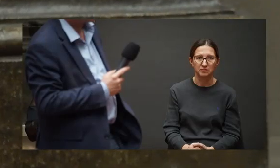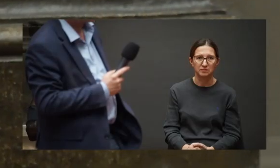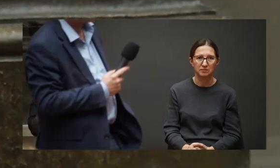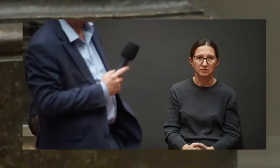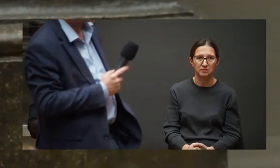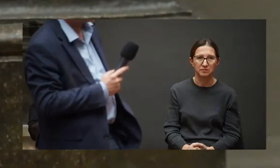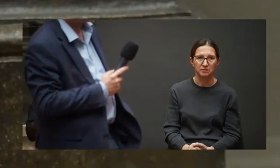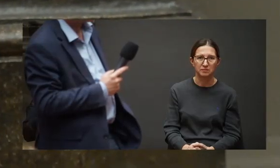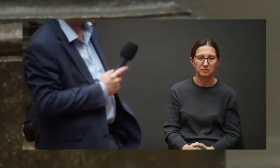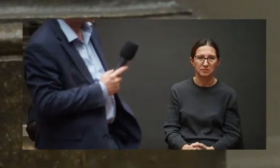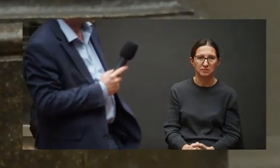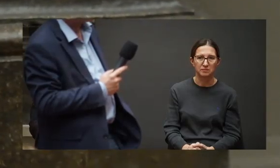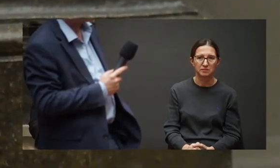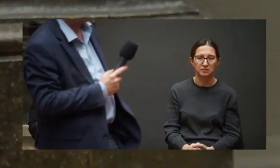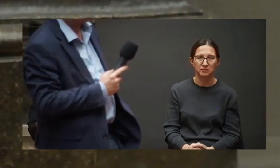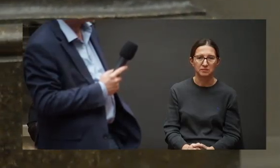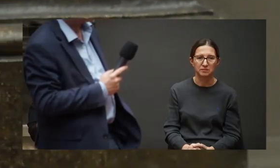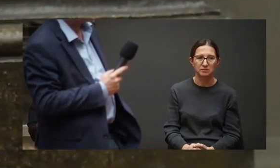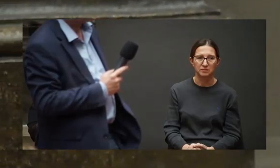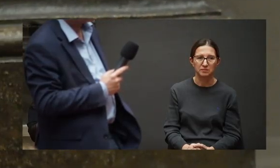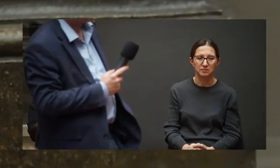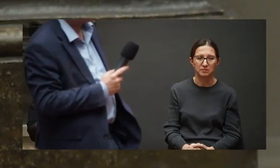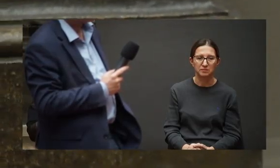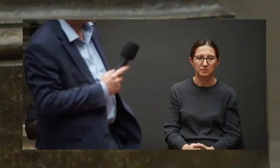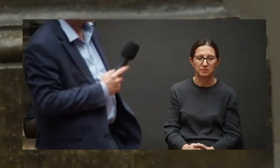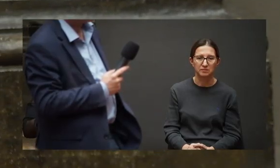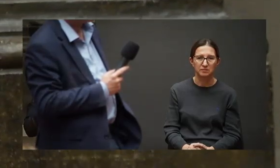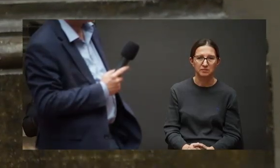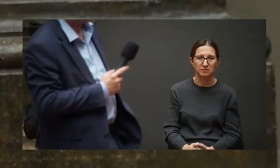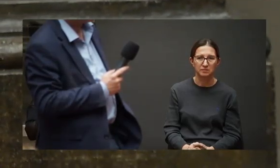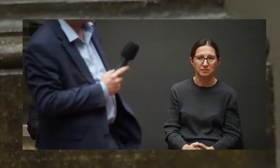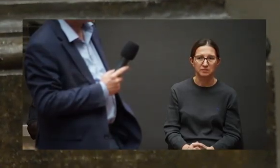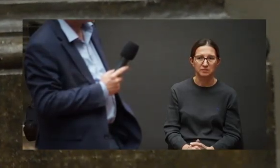свой путь прохождения